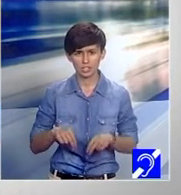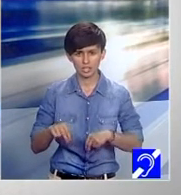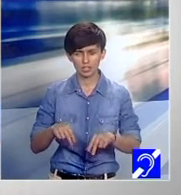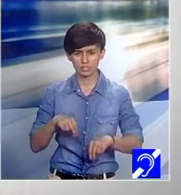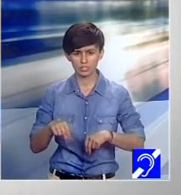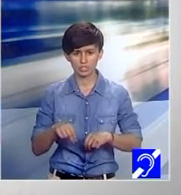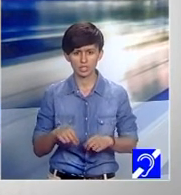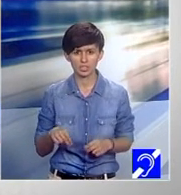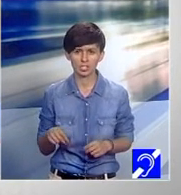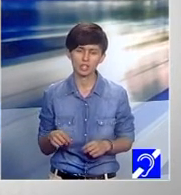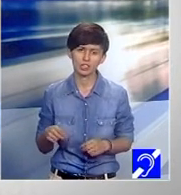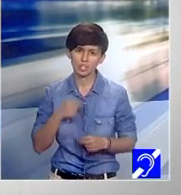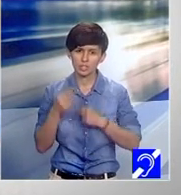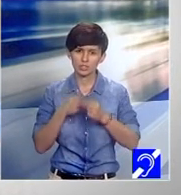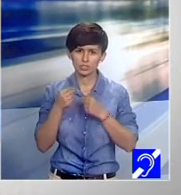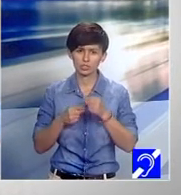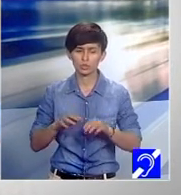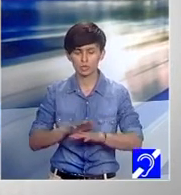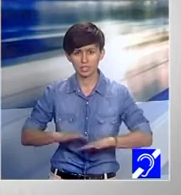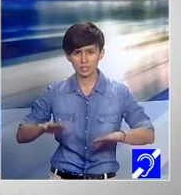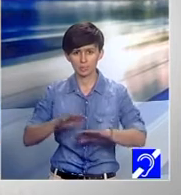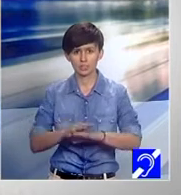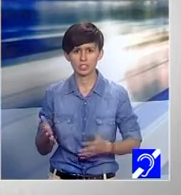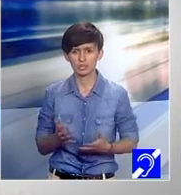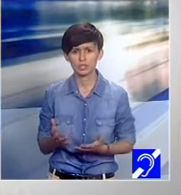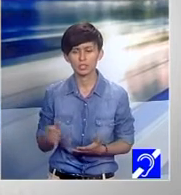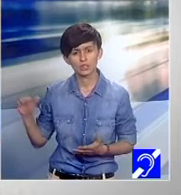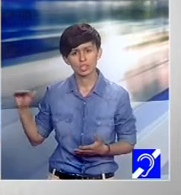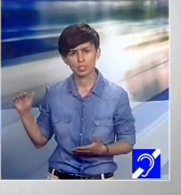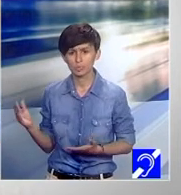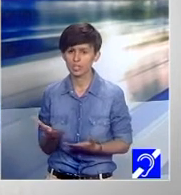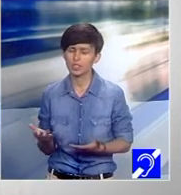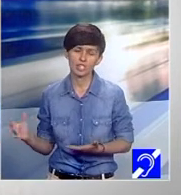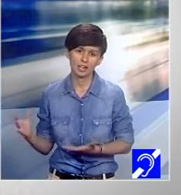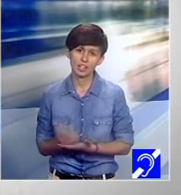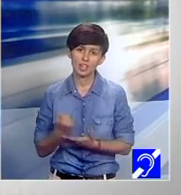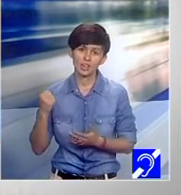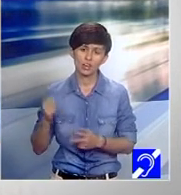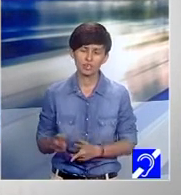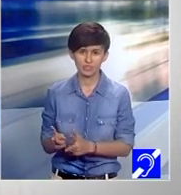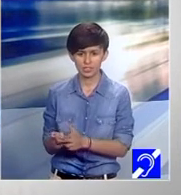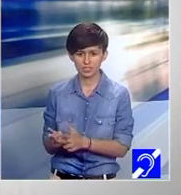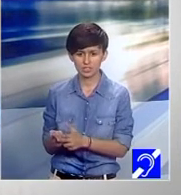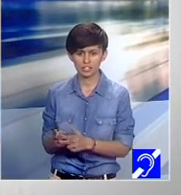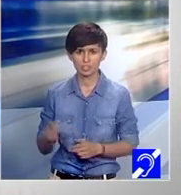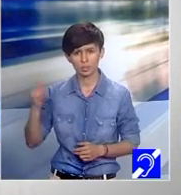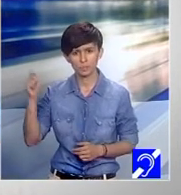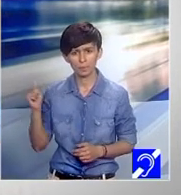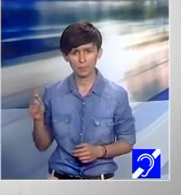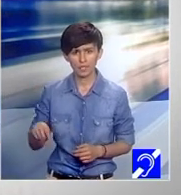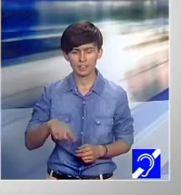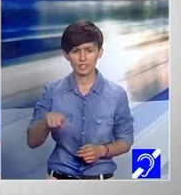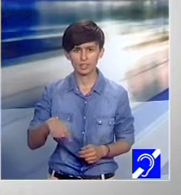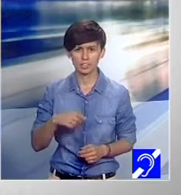Mondiale pentru copiii care au învins cancerul. Țara noastră a fost reprezentată de